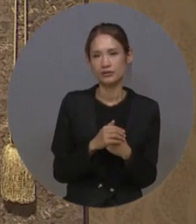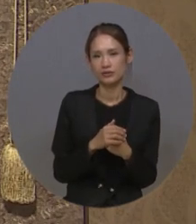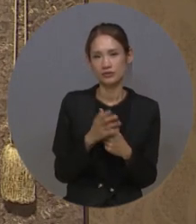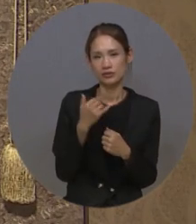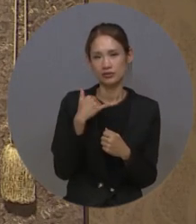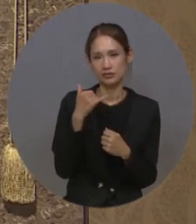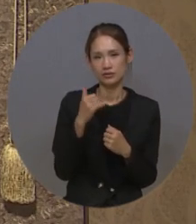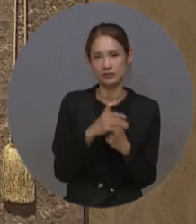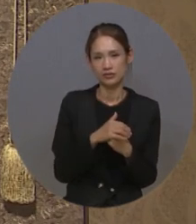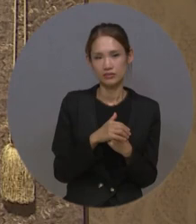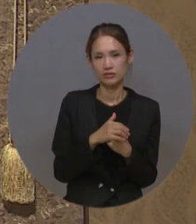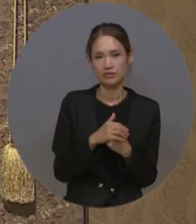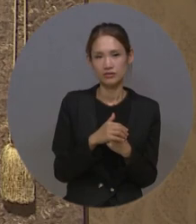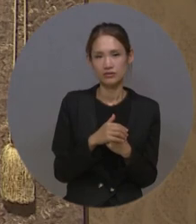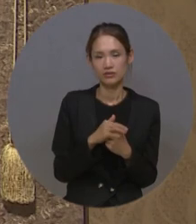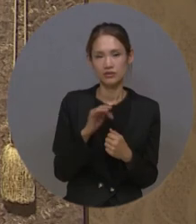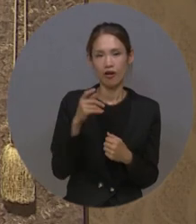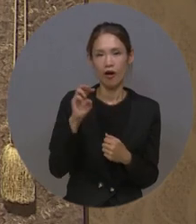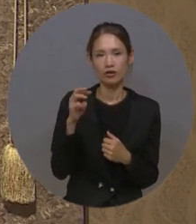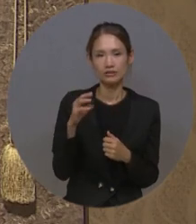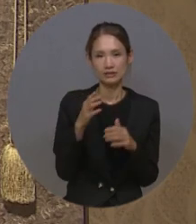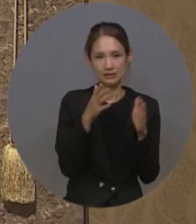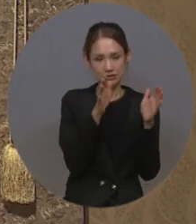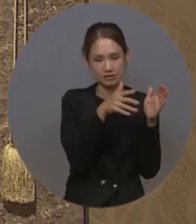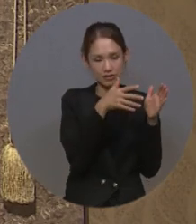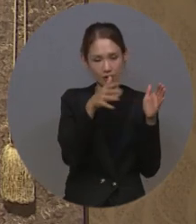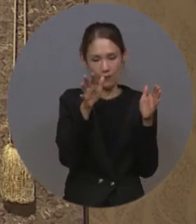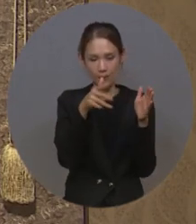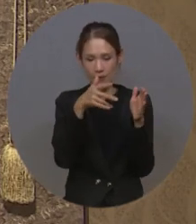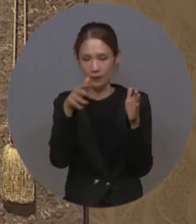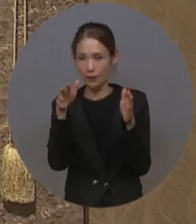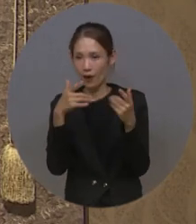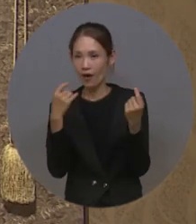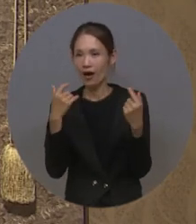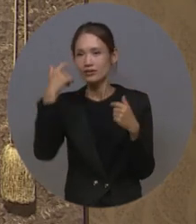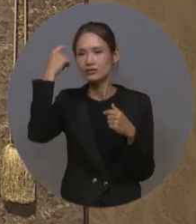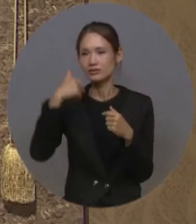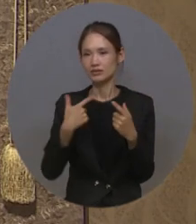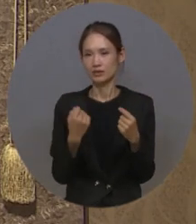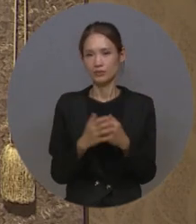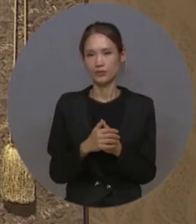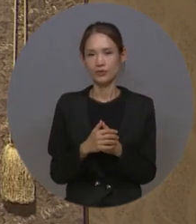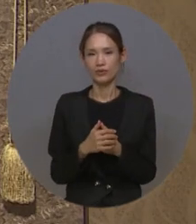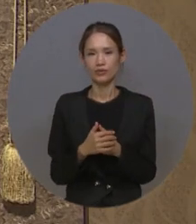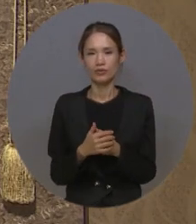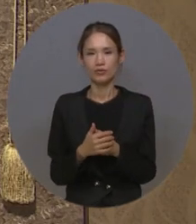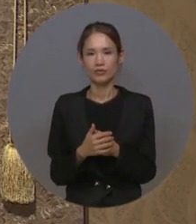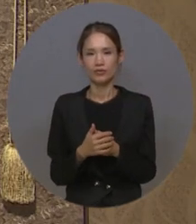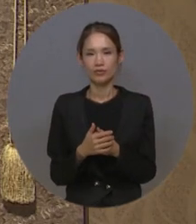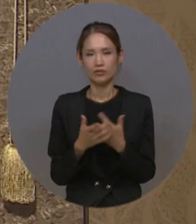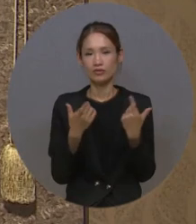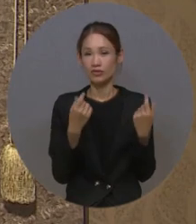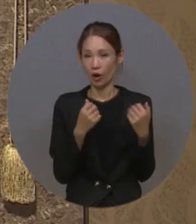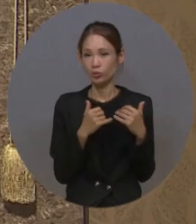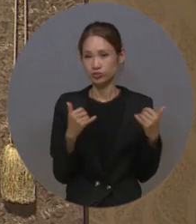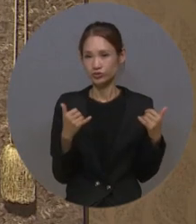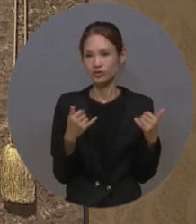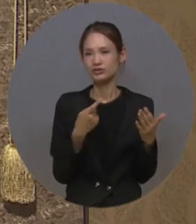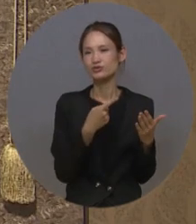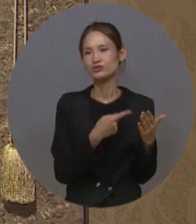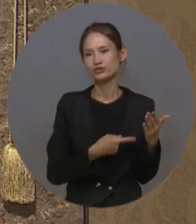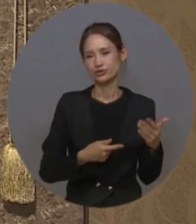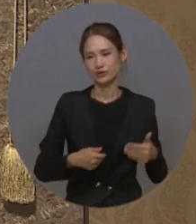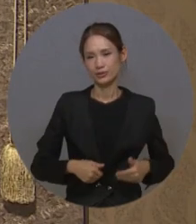하여튼 뭐 커튼이 펄럭이는 것처럼 톡톡톡톡 이런 소리들이 나거든요. 네. 그런 분들은 수술의